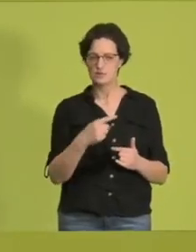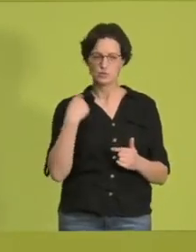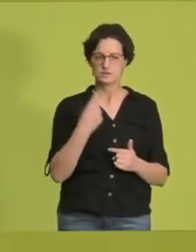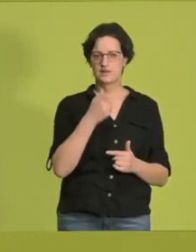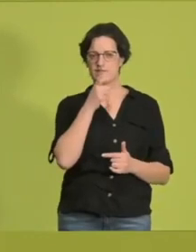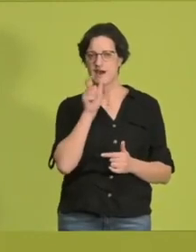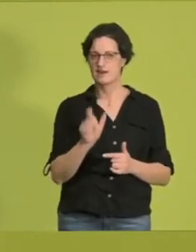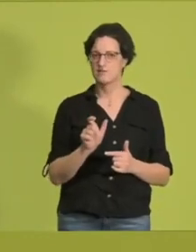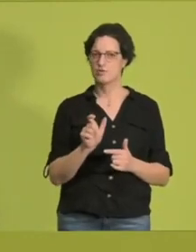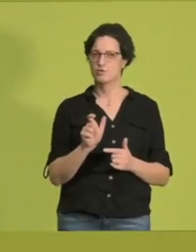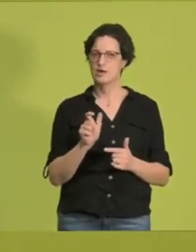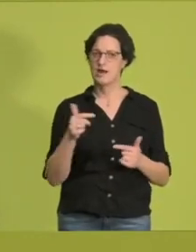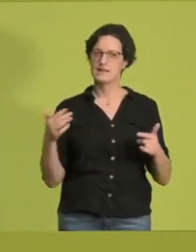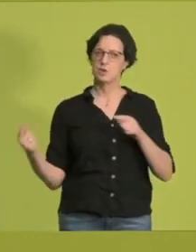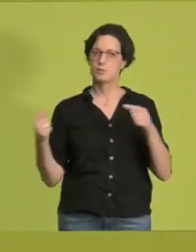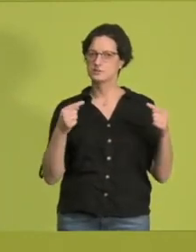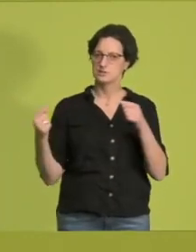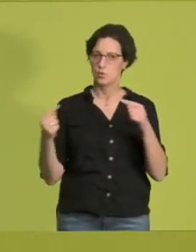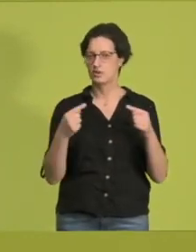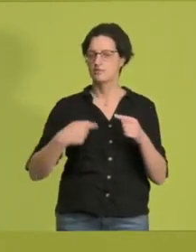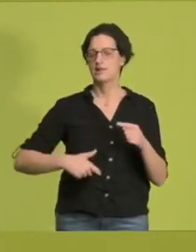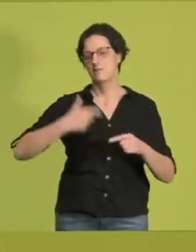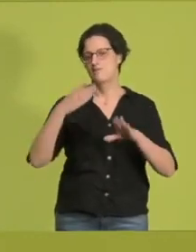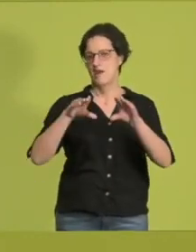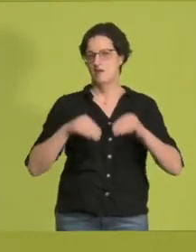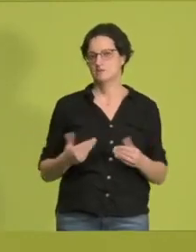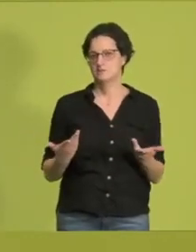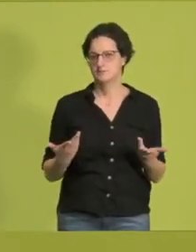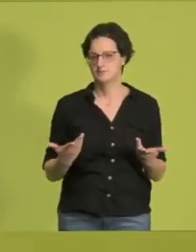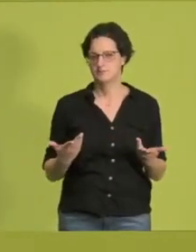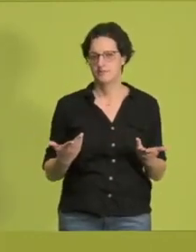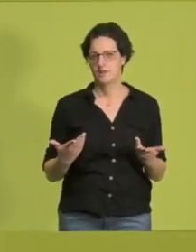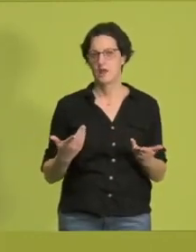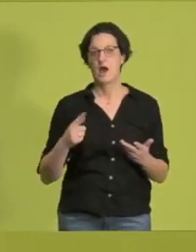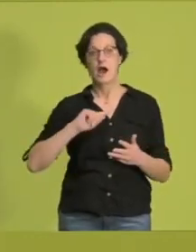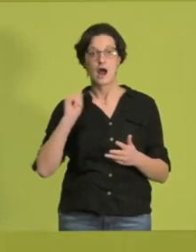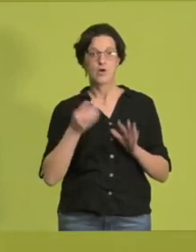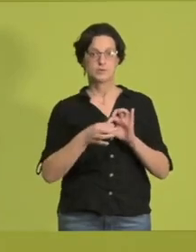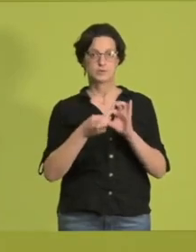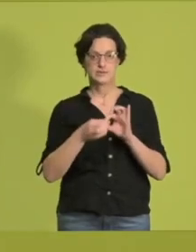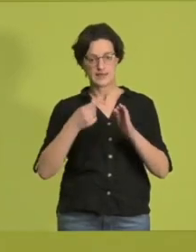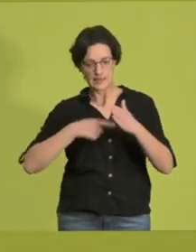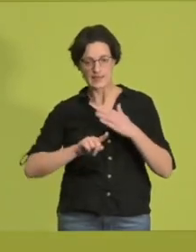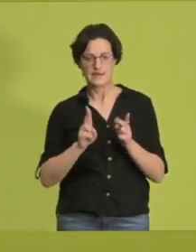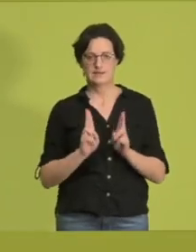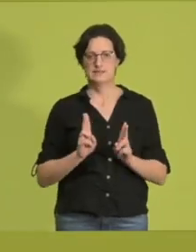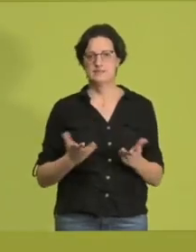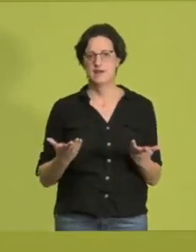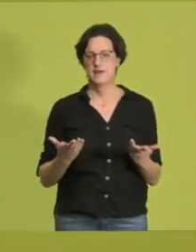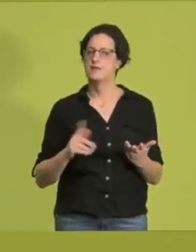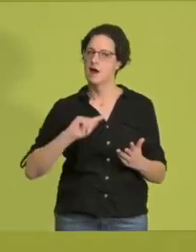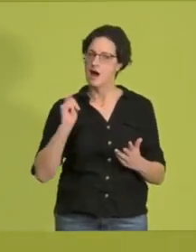opposition sehr ernst nehmen auch im bereich der inneren sicherheit handeln wir verantwortungsvoll